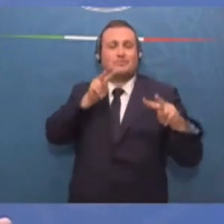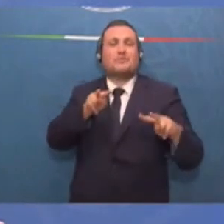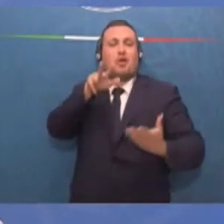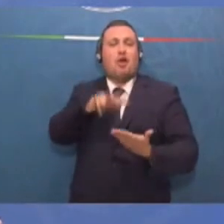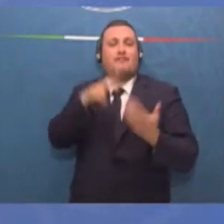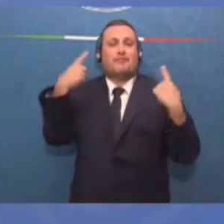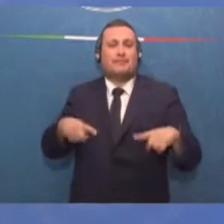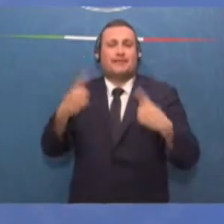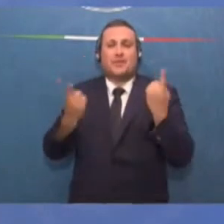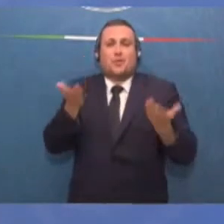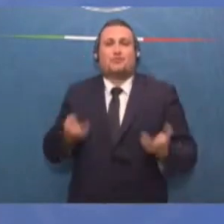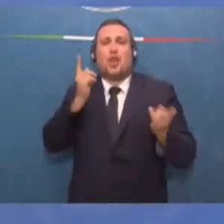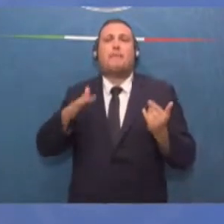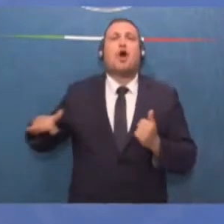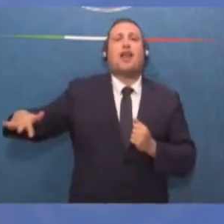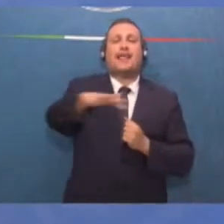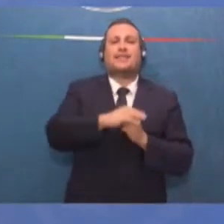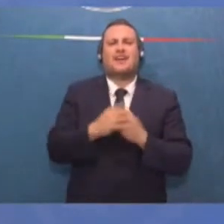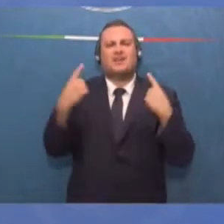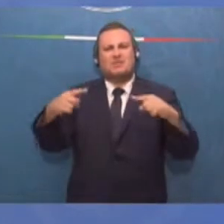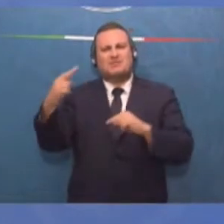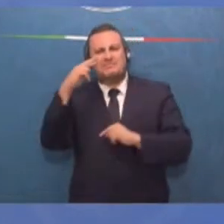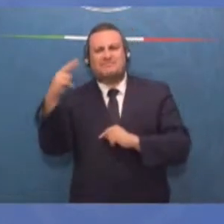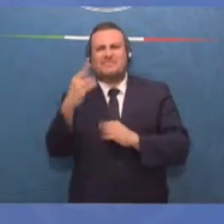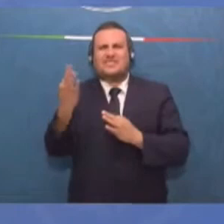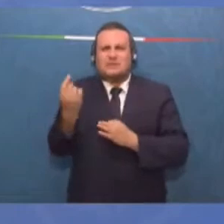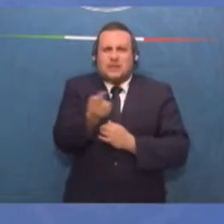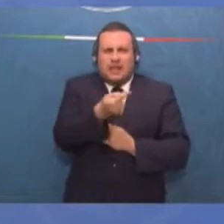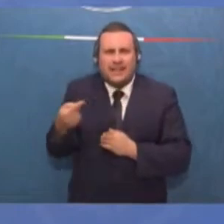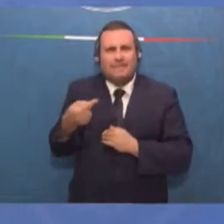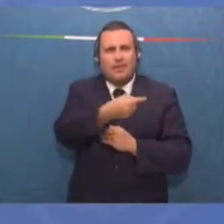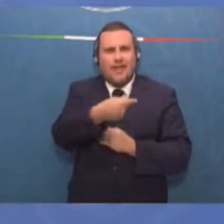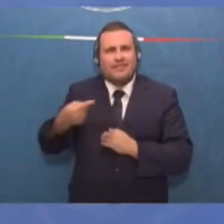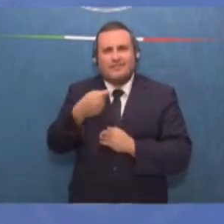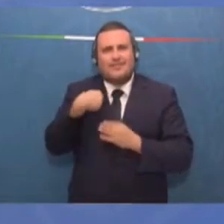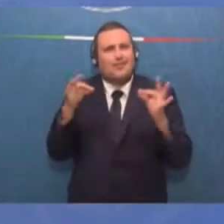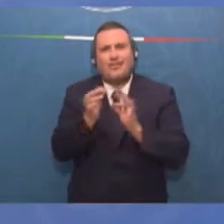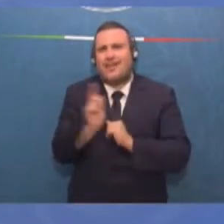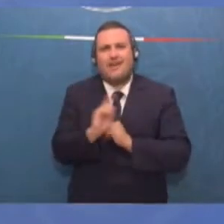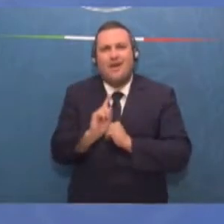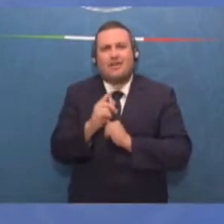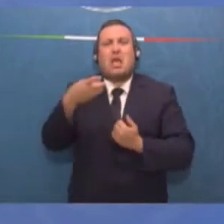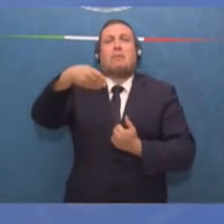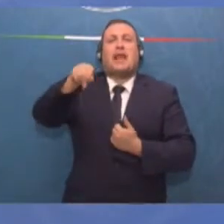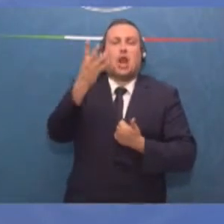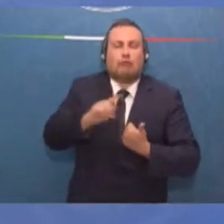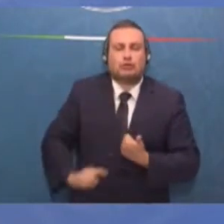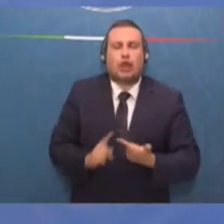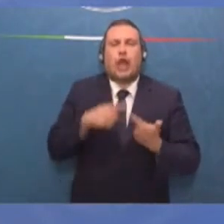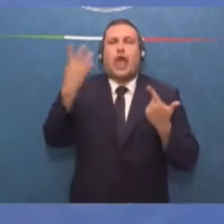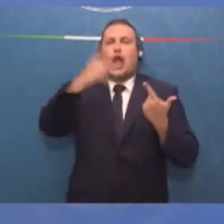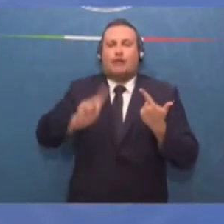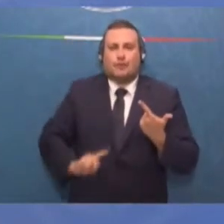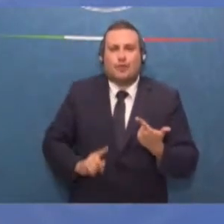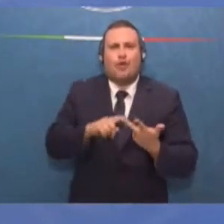panorama politico attuale non condivido questa visione sempre negativa e c'è il PNR che non fuor